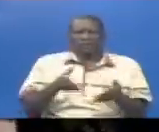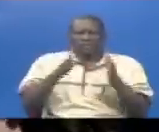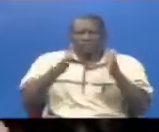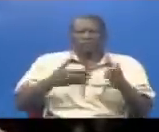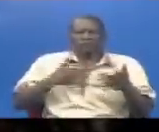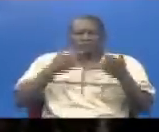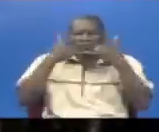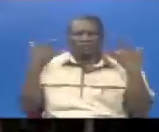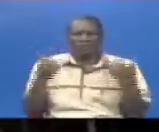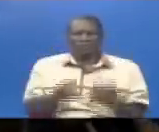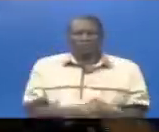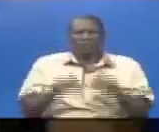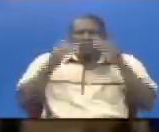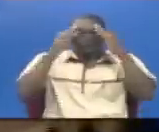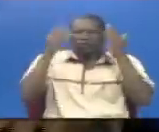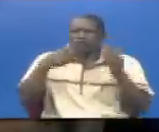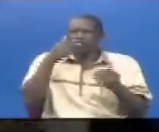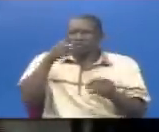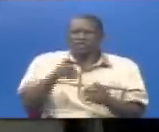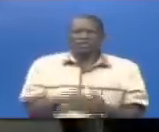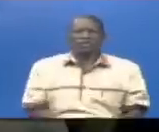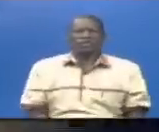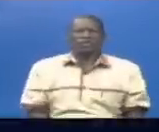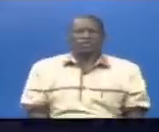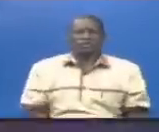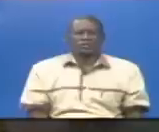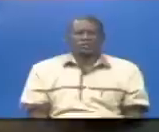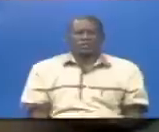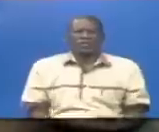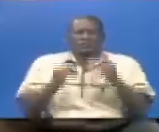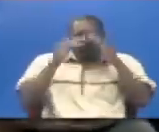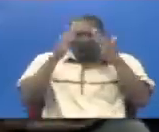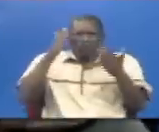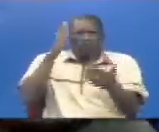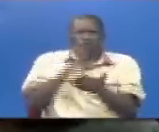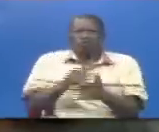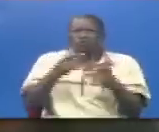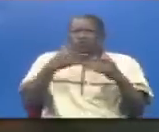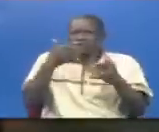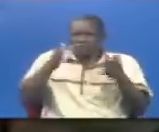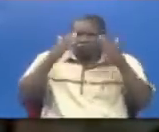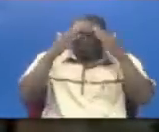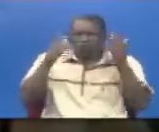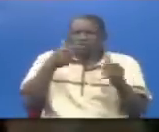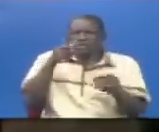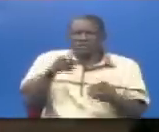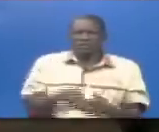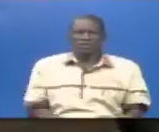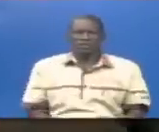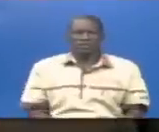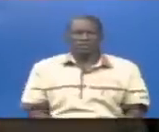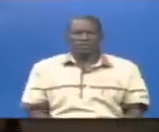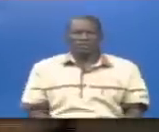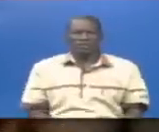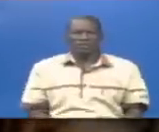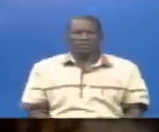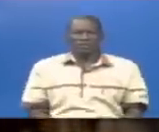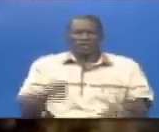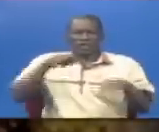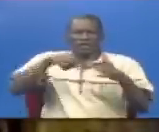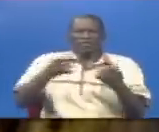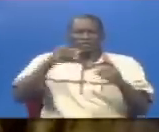yuko na maski. Hatujajua ni nani, hatujajua kwa ukweli ni nani huyu ambaye wameingia